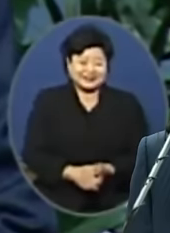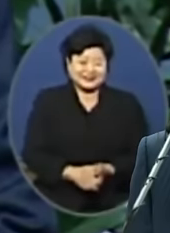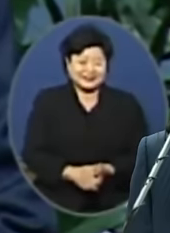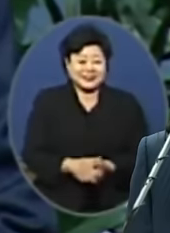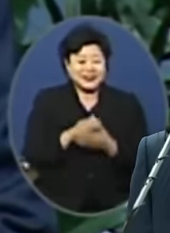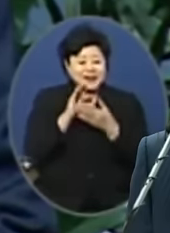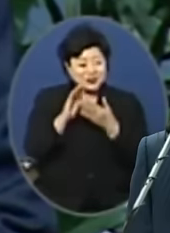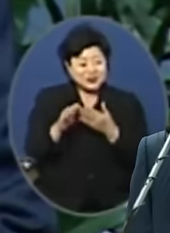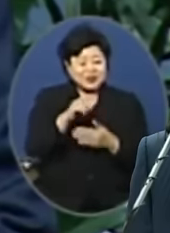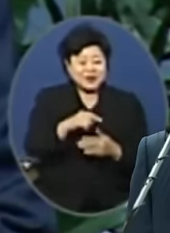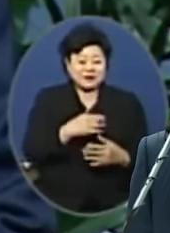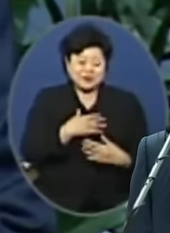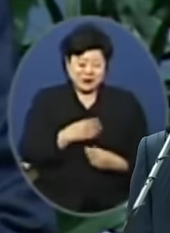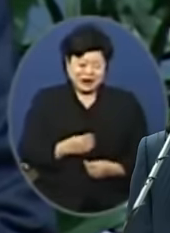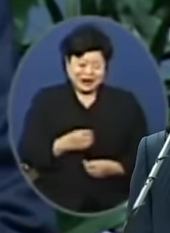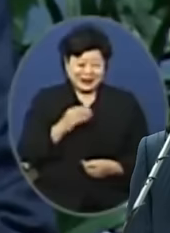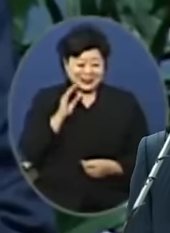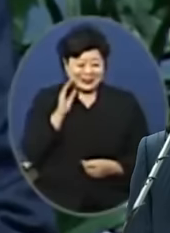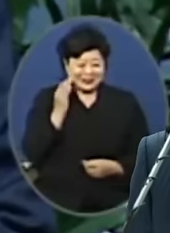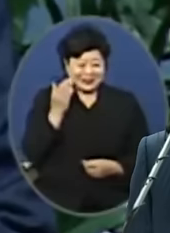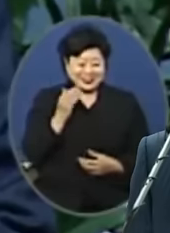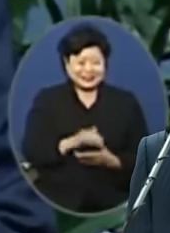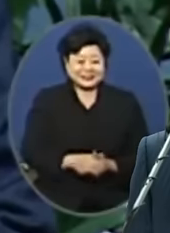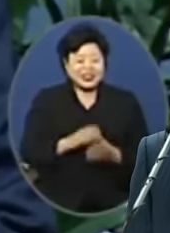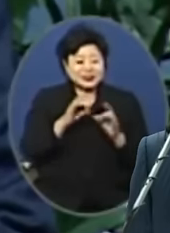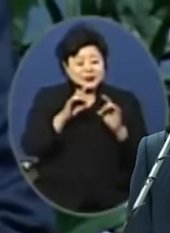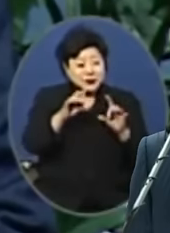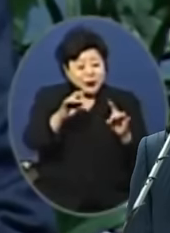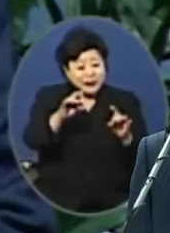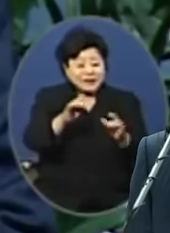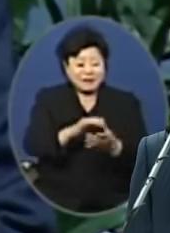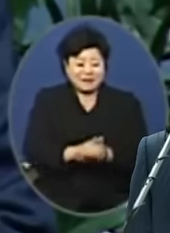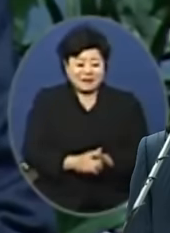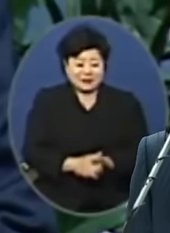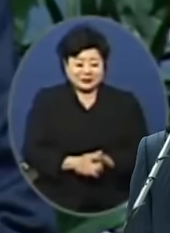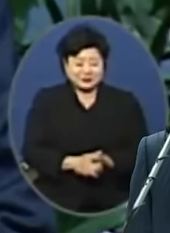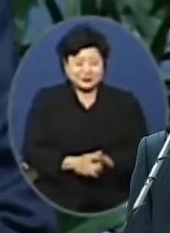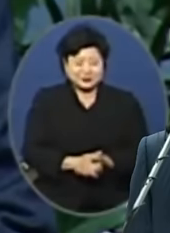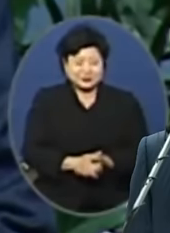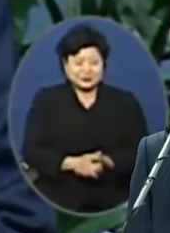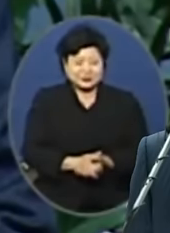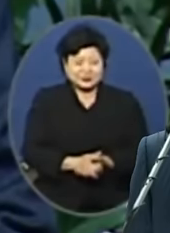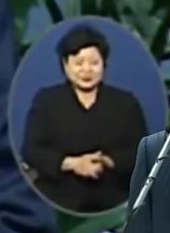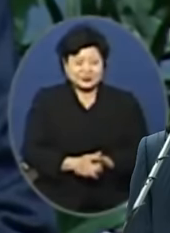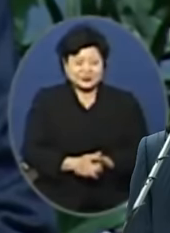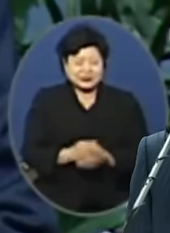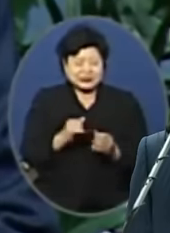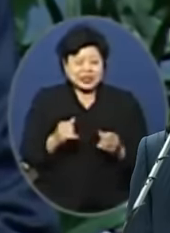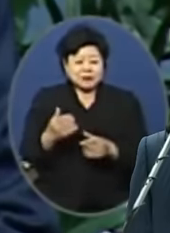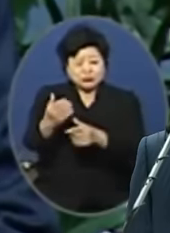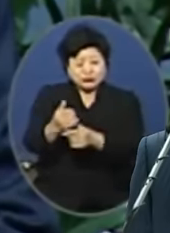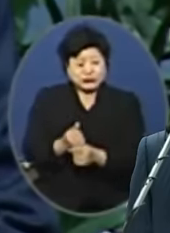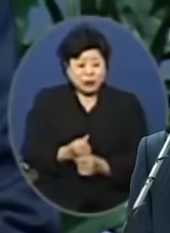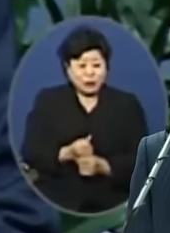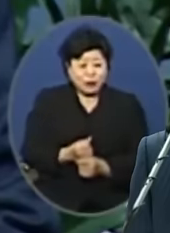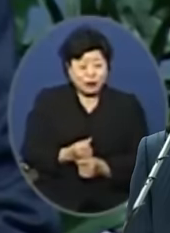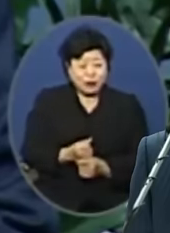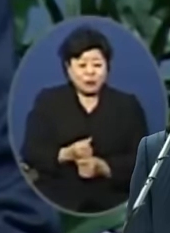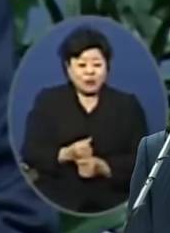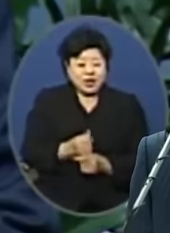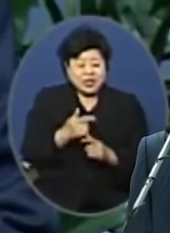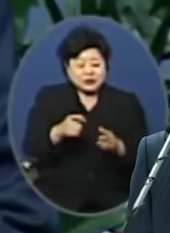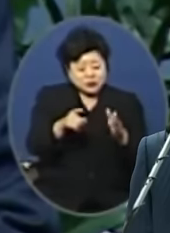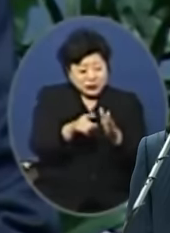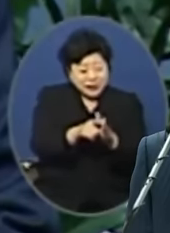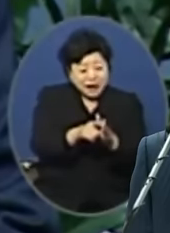그러고 난 다음에야 마음이 좀 가라앉는 것입니다. 전도라는 것도 무조건 하고 지나가는 사람 붙잡고 난 다음